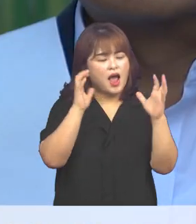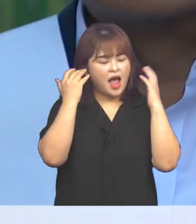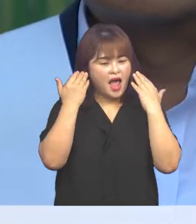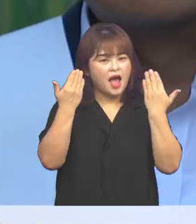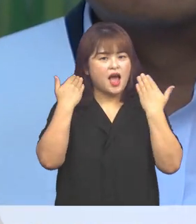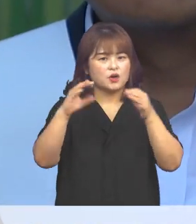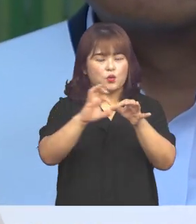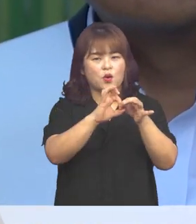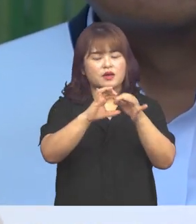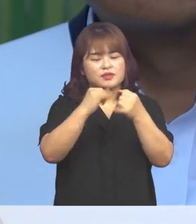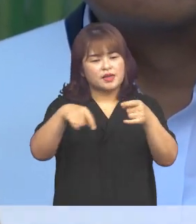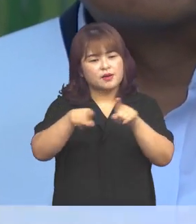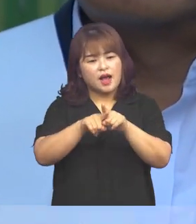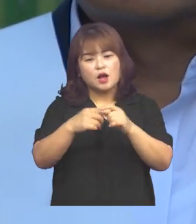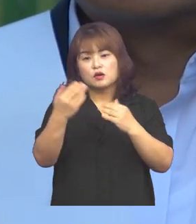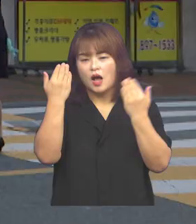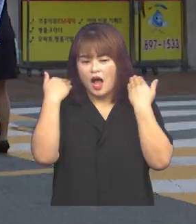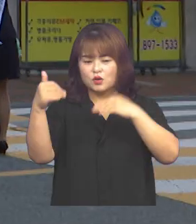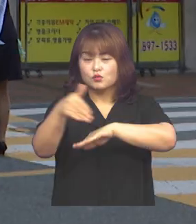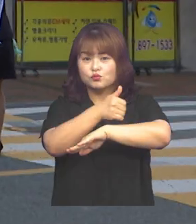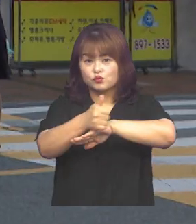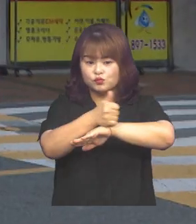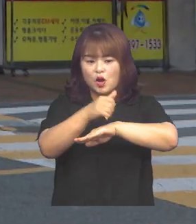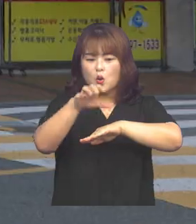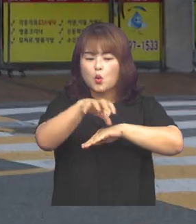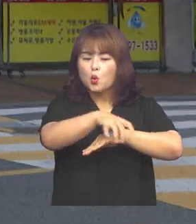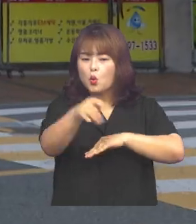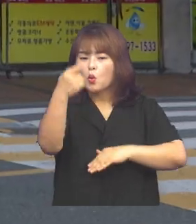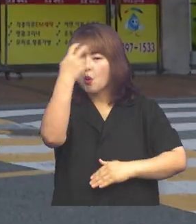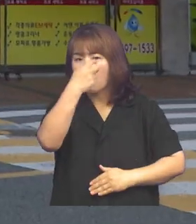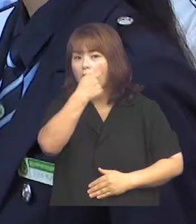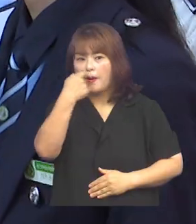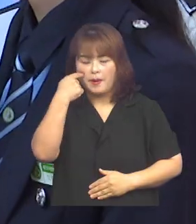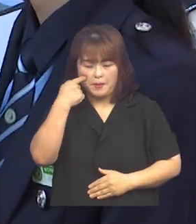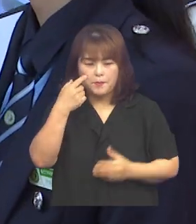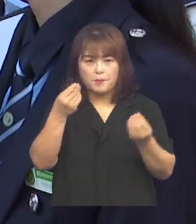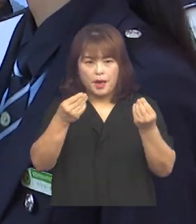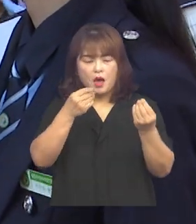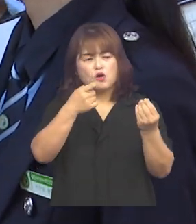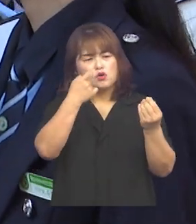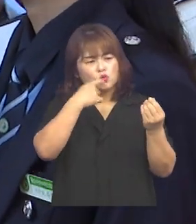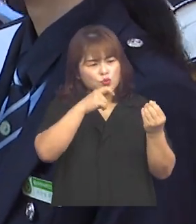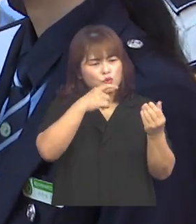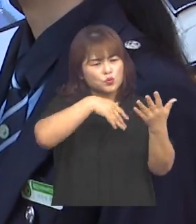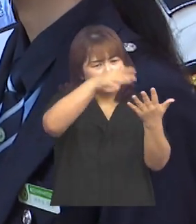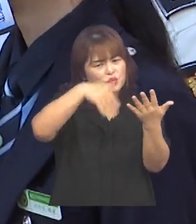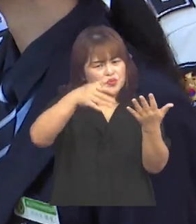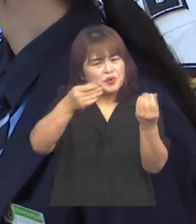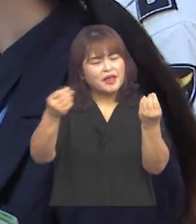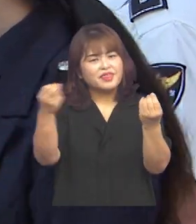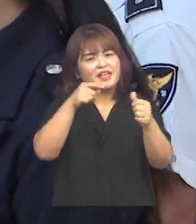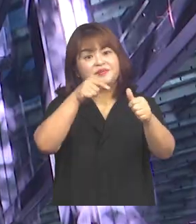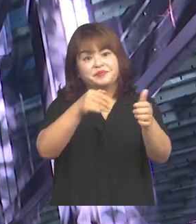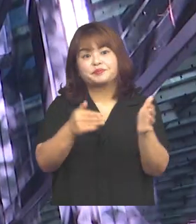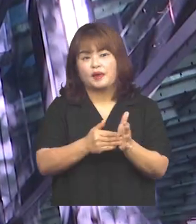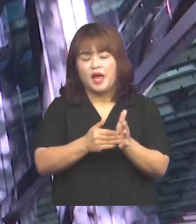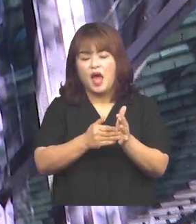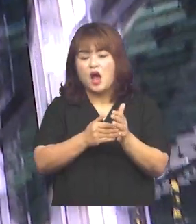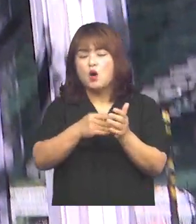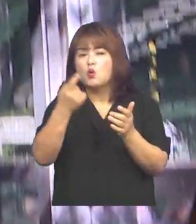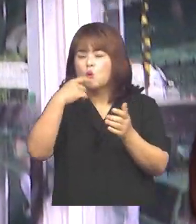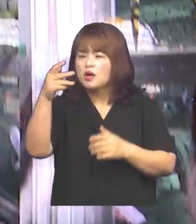주변 통학로를 점검했습니다. 특히 통학로를 꼼꼼히 살피며 어린이 보호구역 표시를 새로 덧칠하도록 지시하고